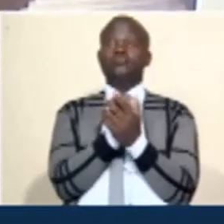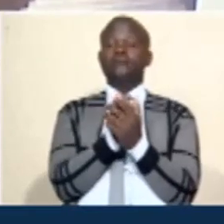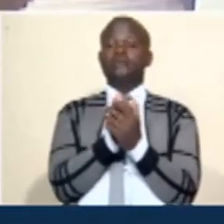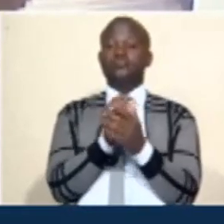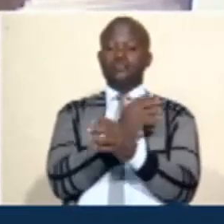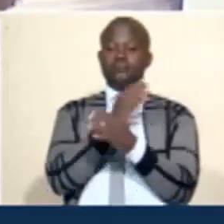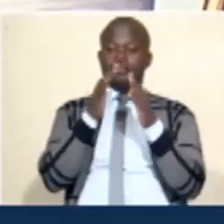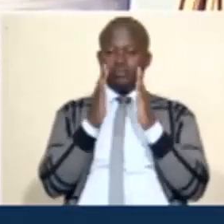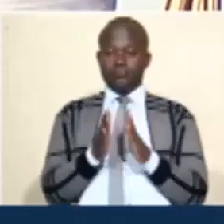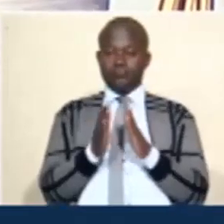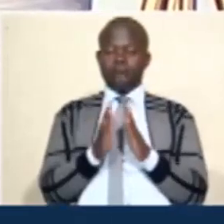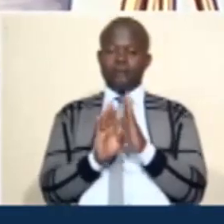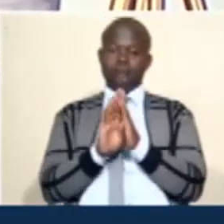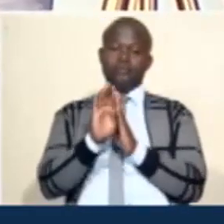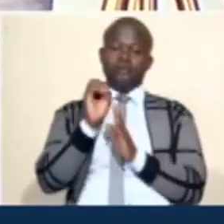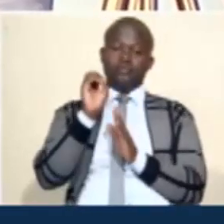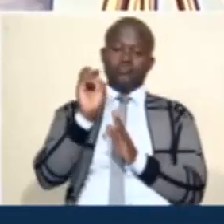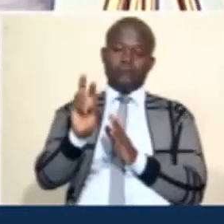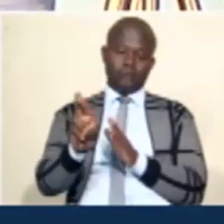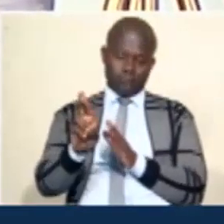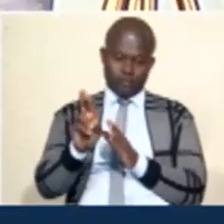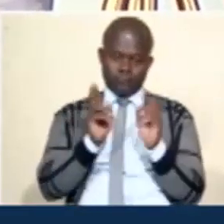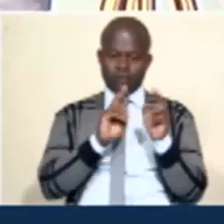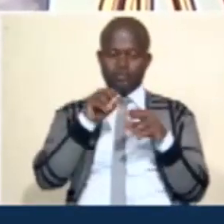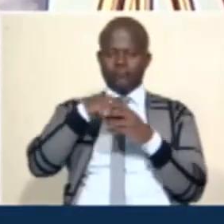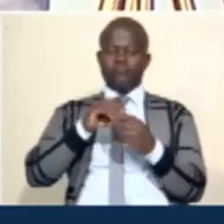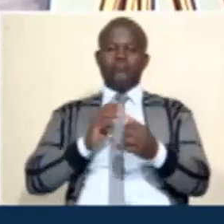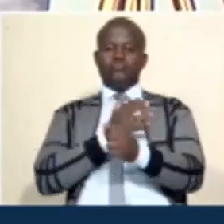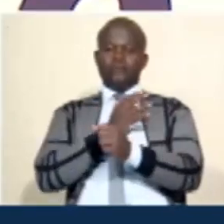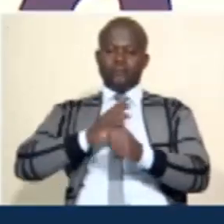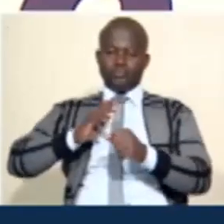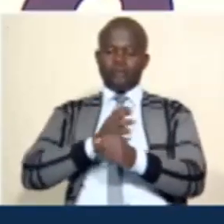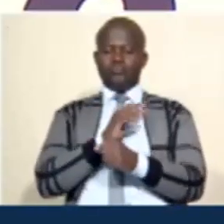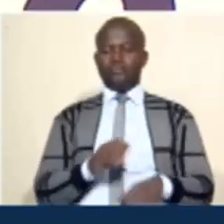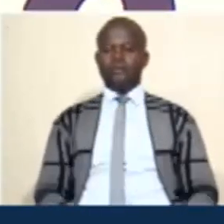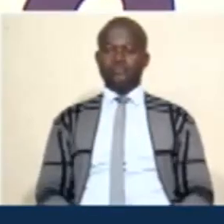abahanzi baba ari abakizamuka cyangwa se abasanzwe bari muri industry ya music